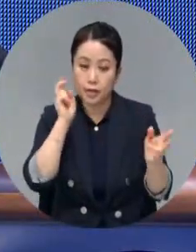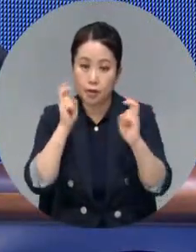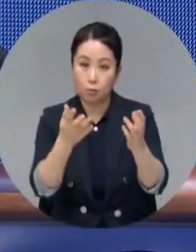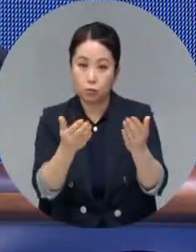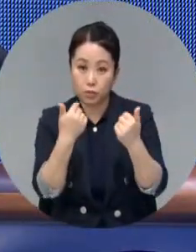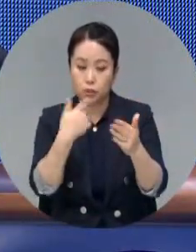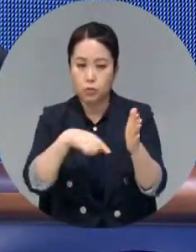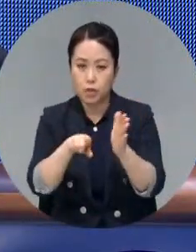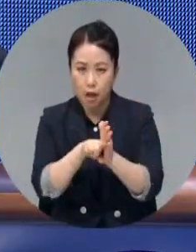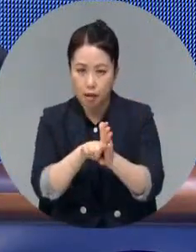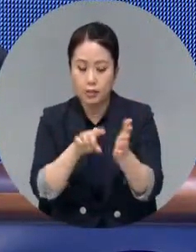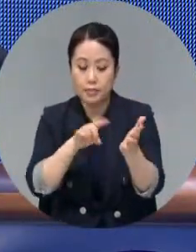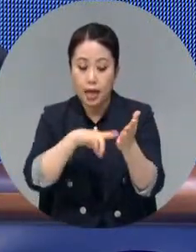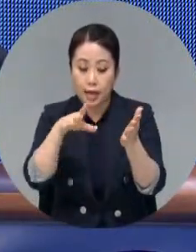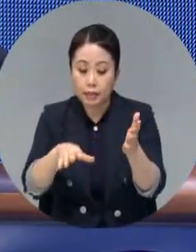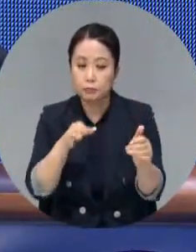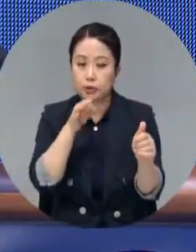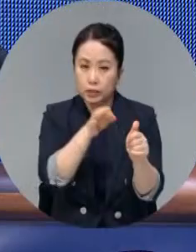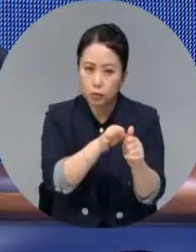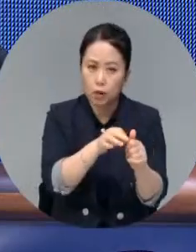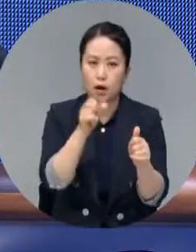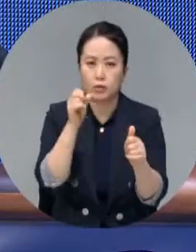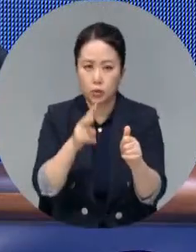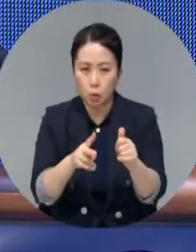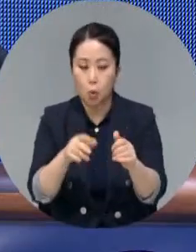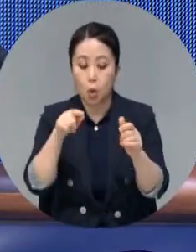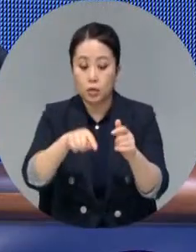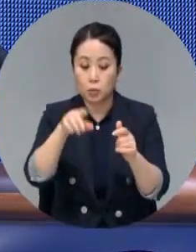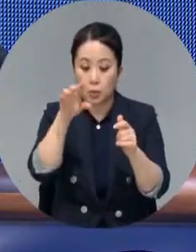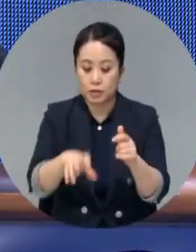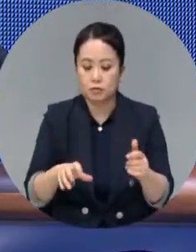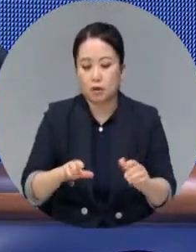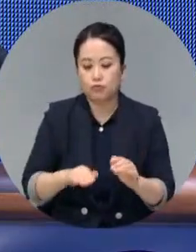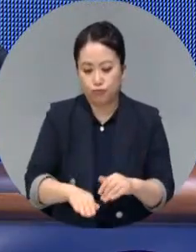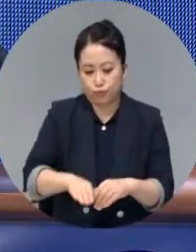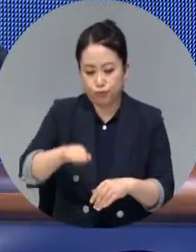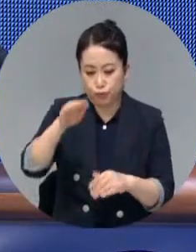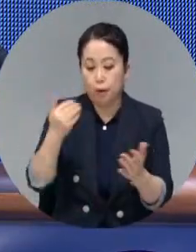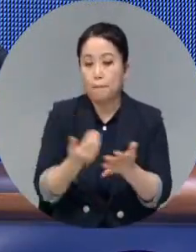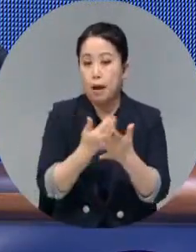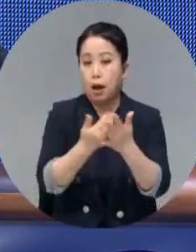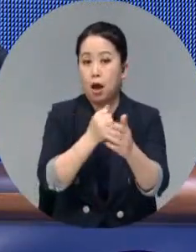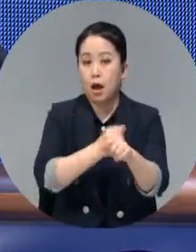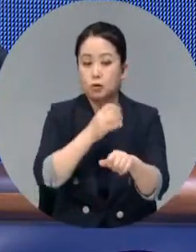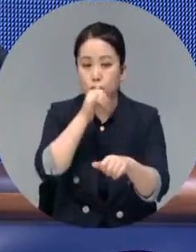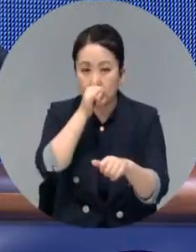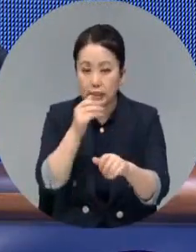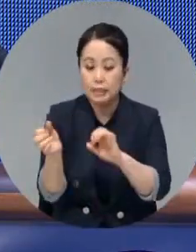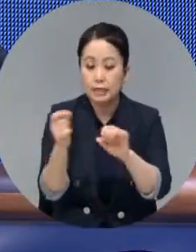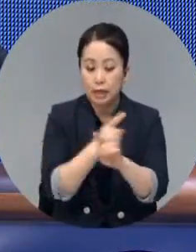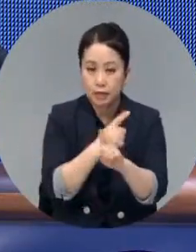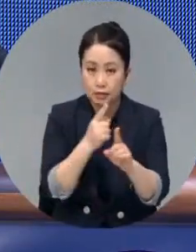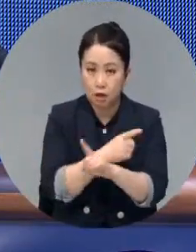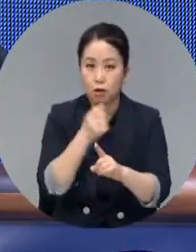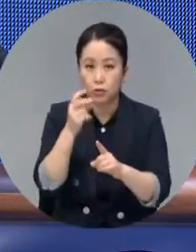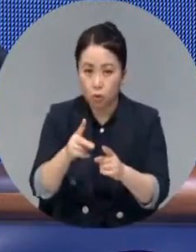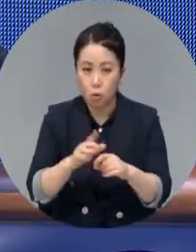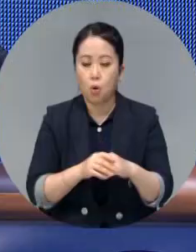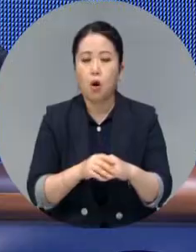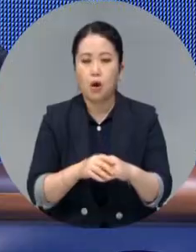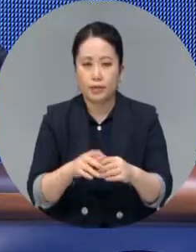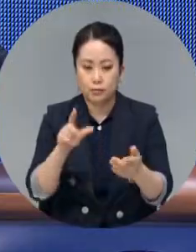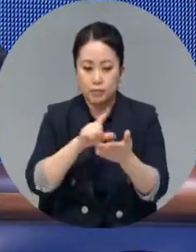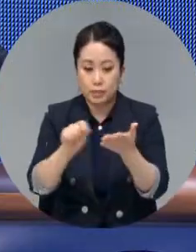지원, 정주 여건의 개선, 그리고 토지 규제 권한의 지방 이양을